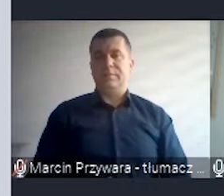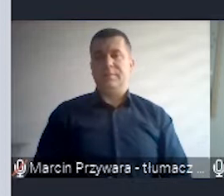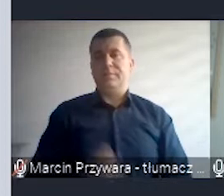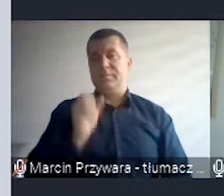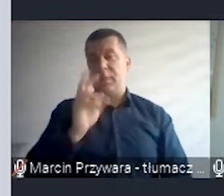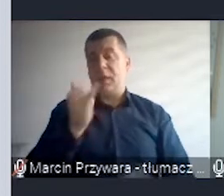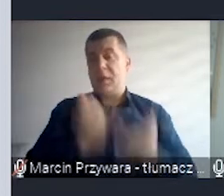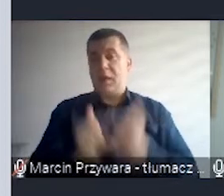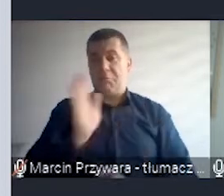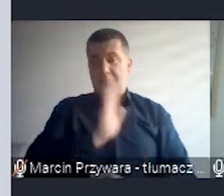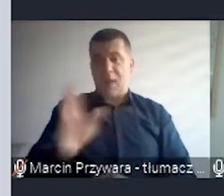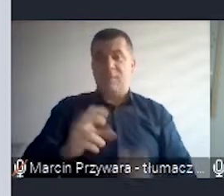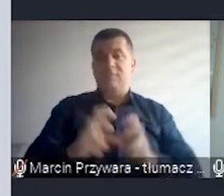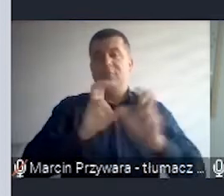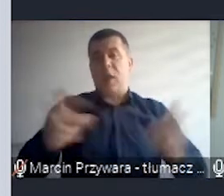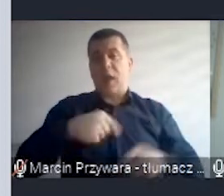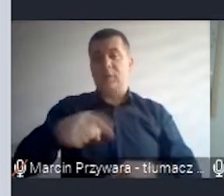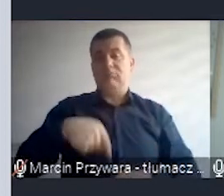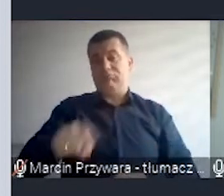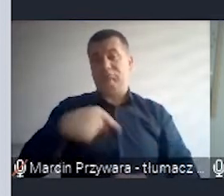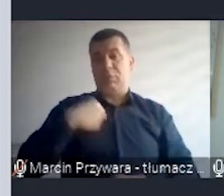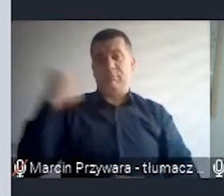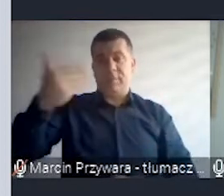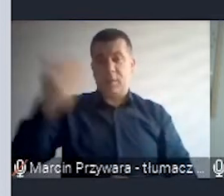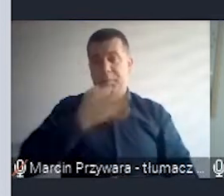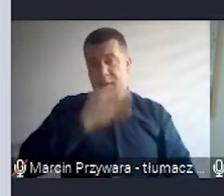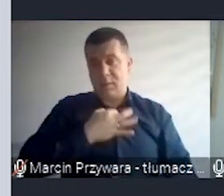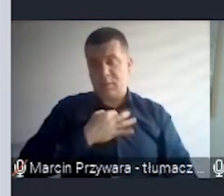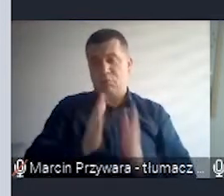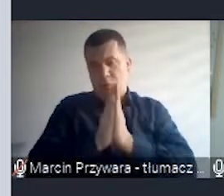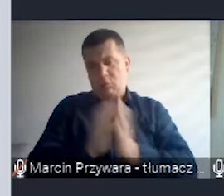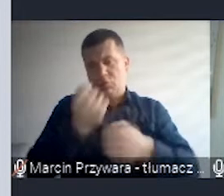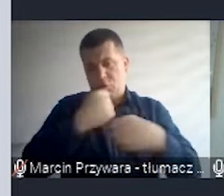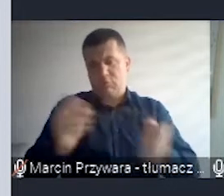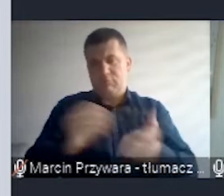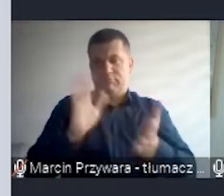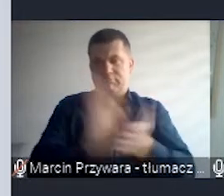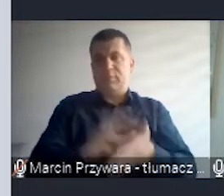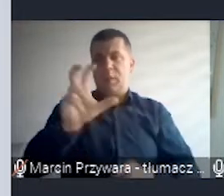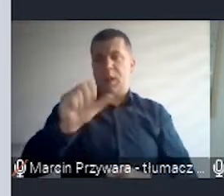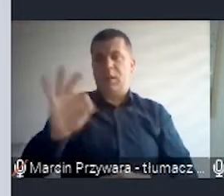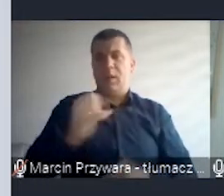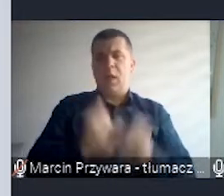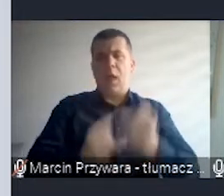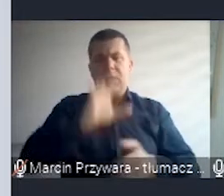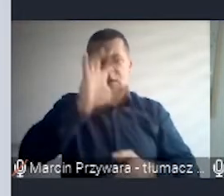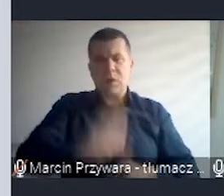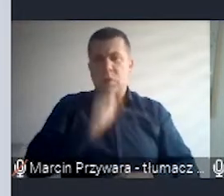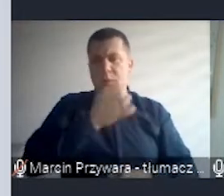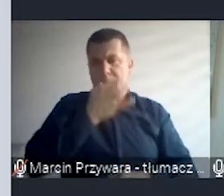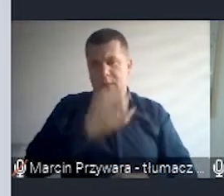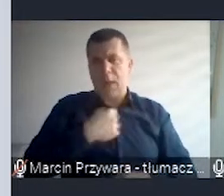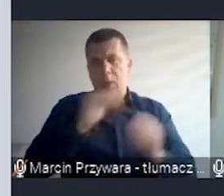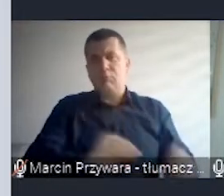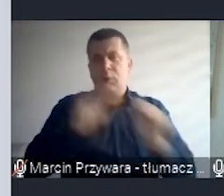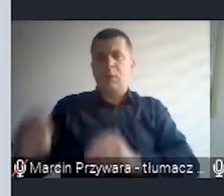Oczywiście, jeżeli pojawią się w trakcie mojego wykładu jakieś pytania, proszę je śmiało wpisywać. Jeśli będą dosyć rozległe, to ja je po